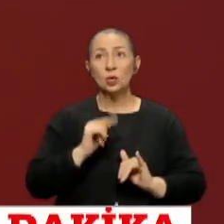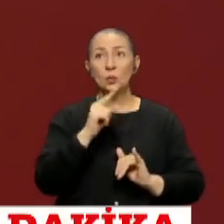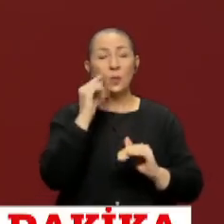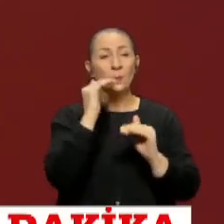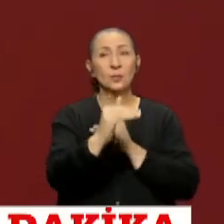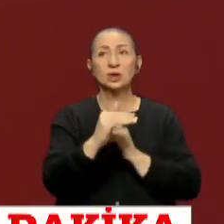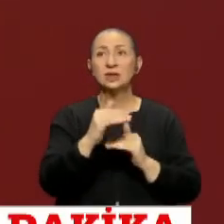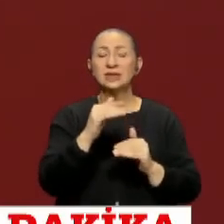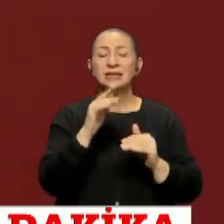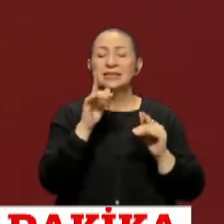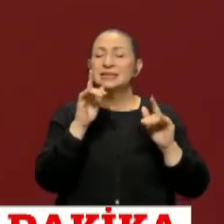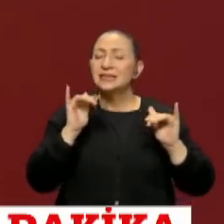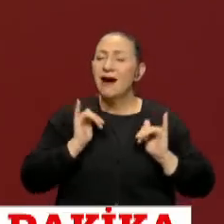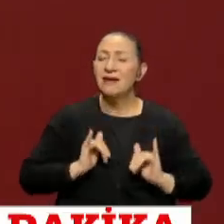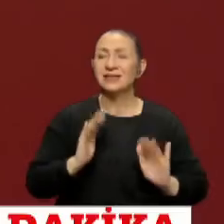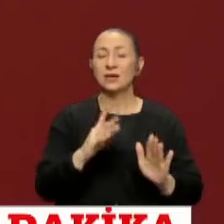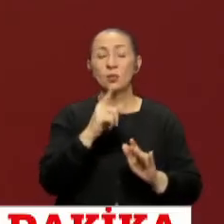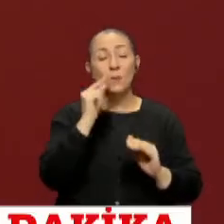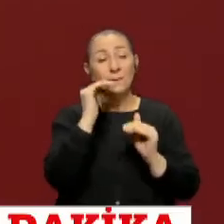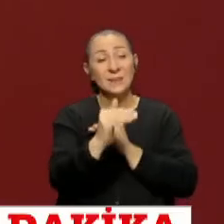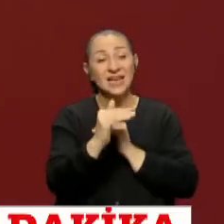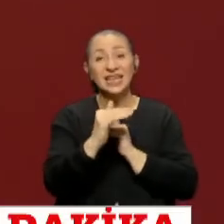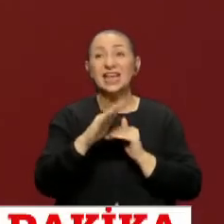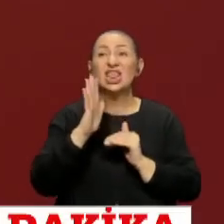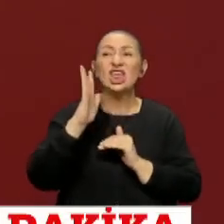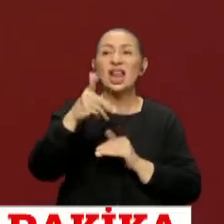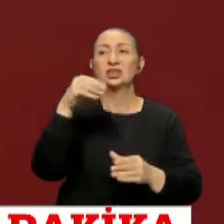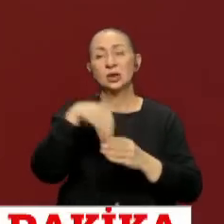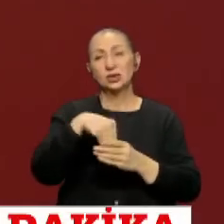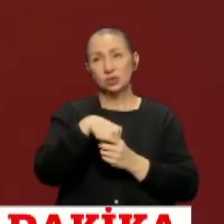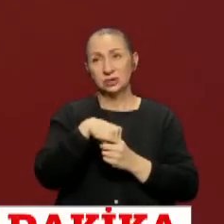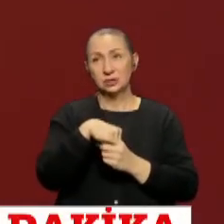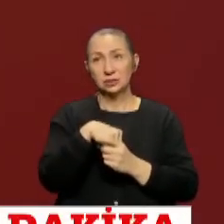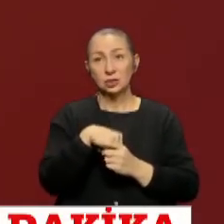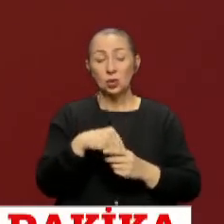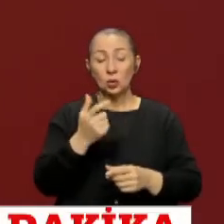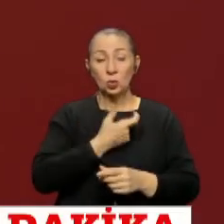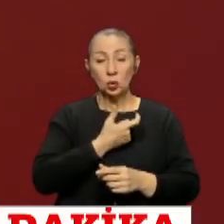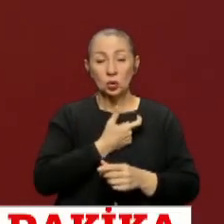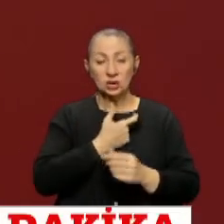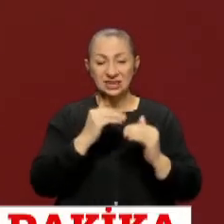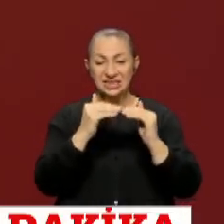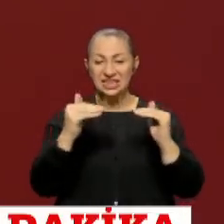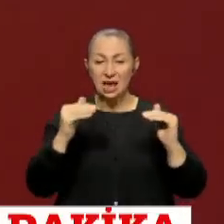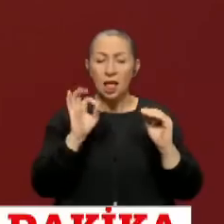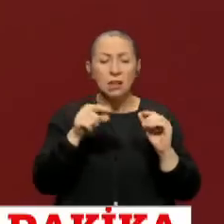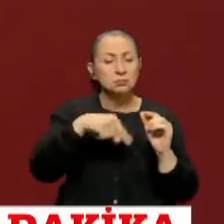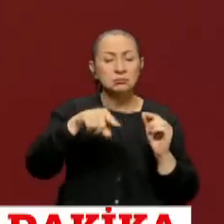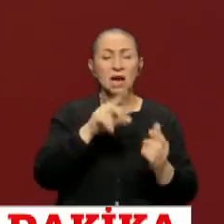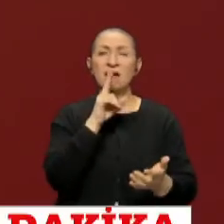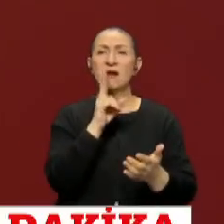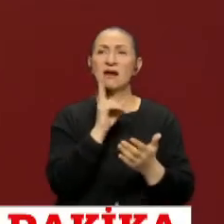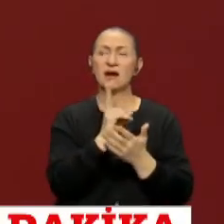bu milletin sükunu ve bu milletin geleceği için hukukun sınırları içerisinde